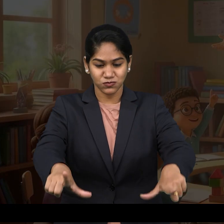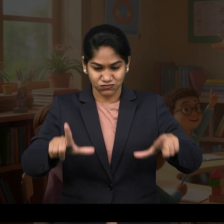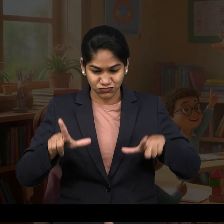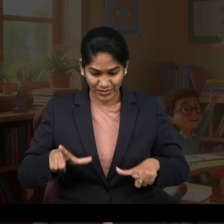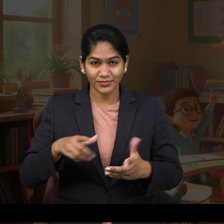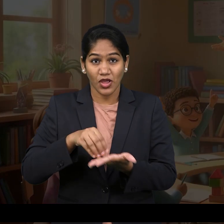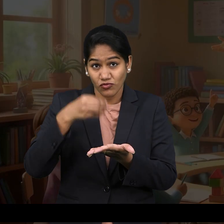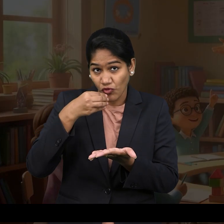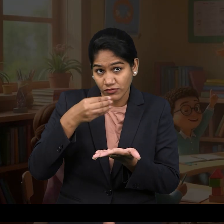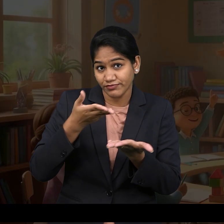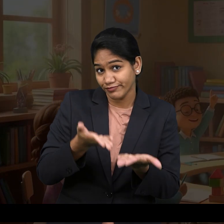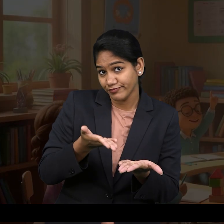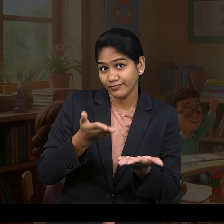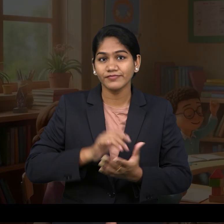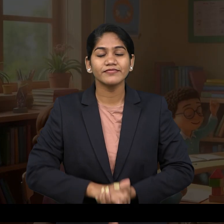భోజనం,